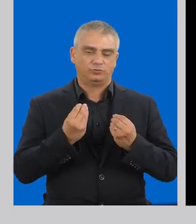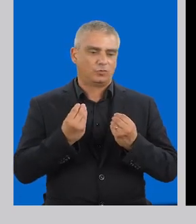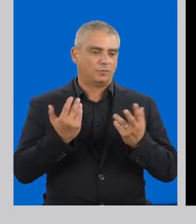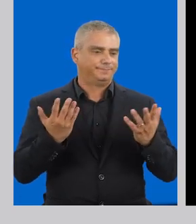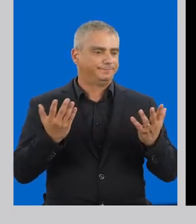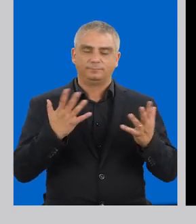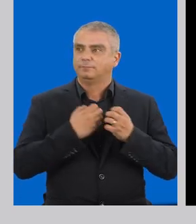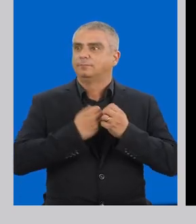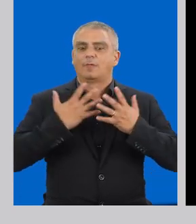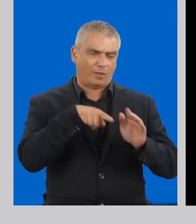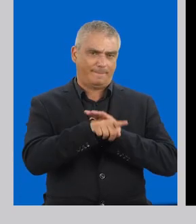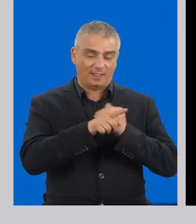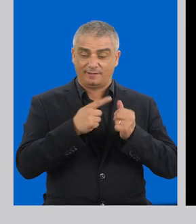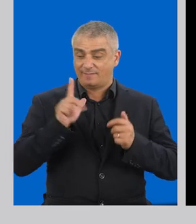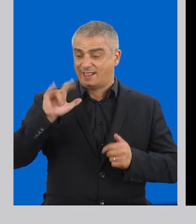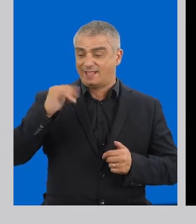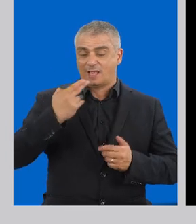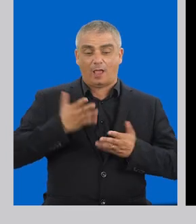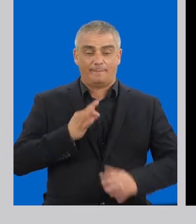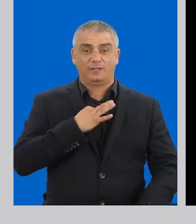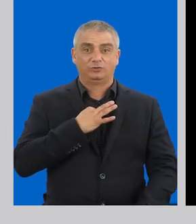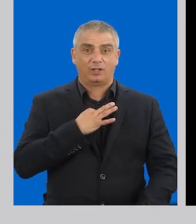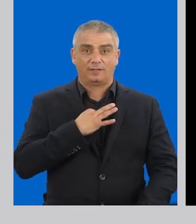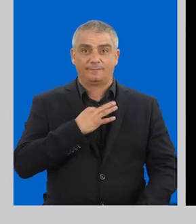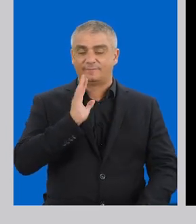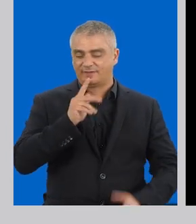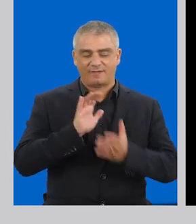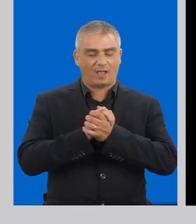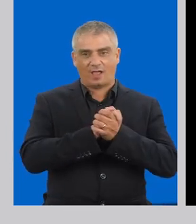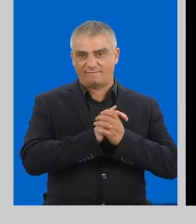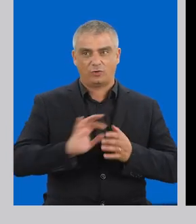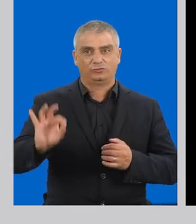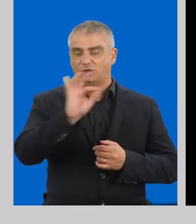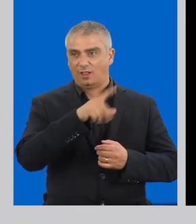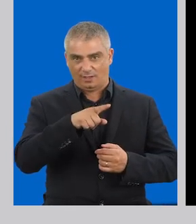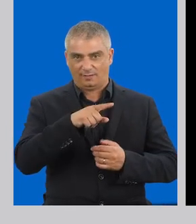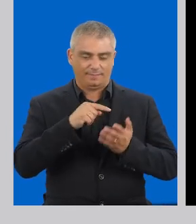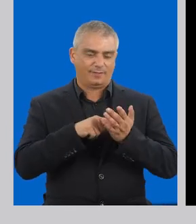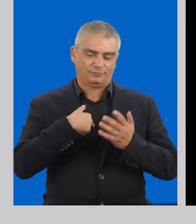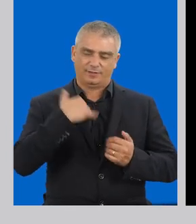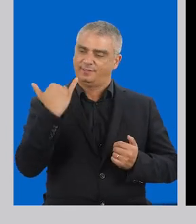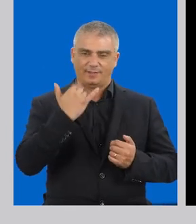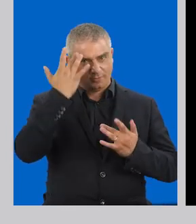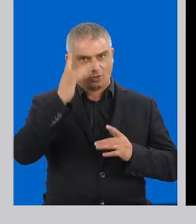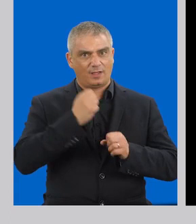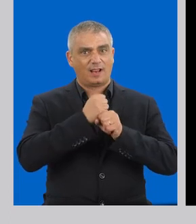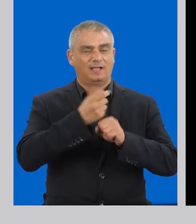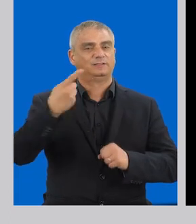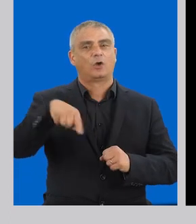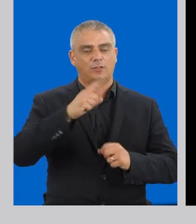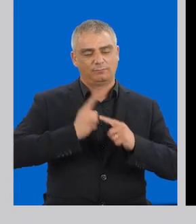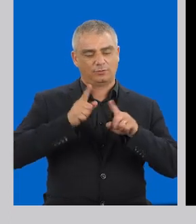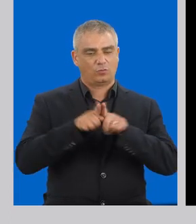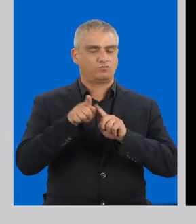שהוא הוא דרמטי לי הבת שלי וגם החברות והחברים שלה בגלל שאני תמיד דואג לייצג